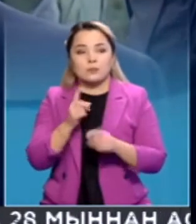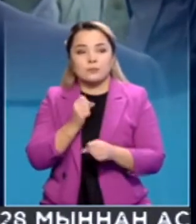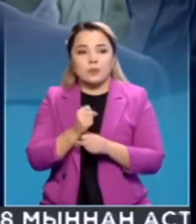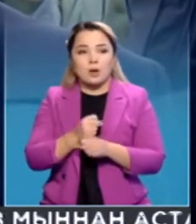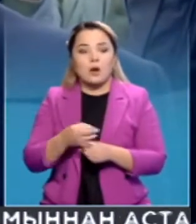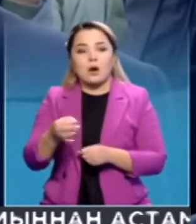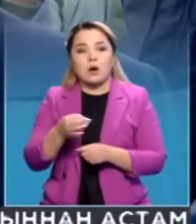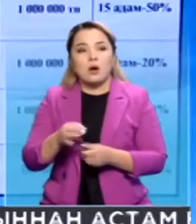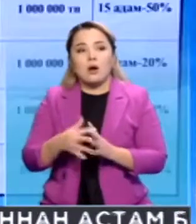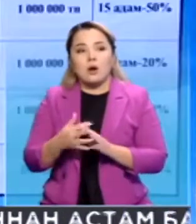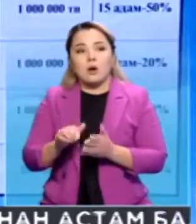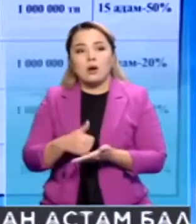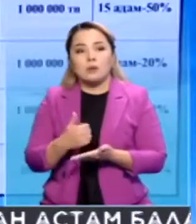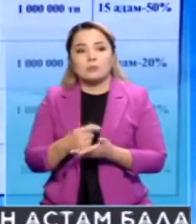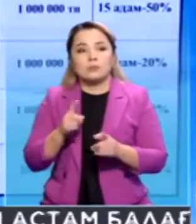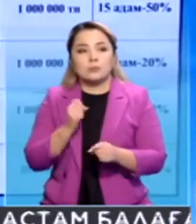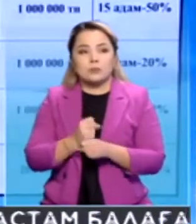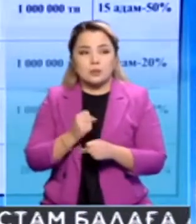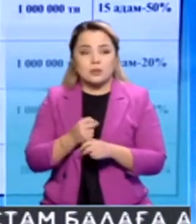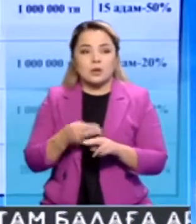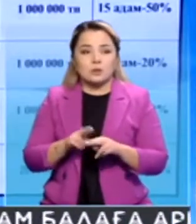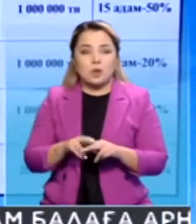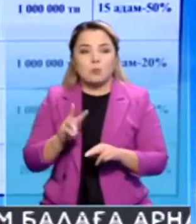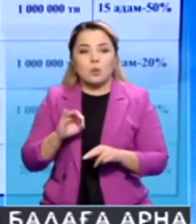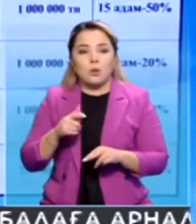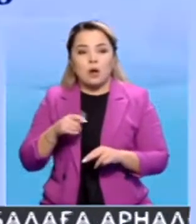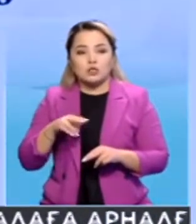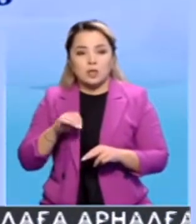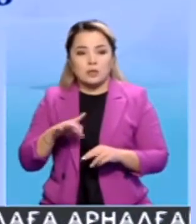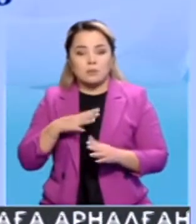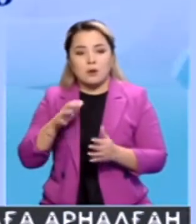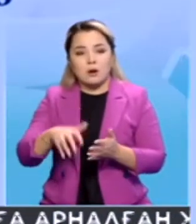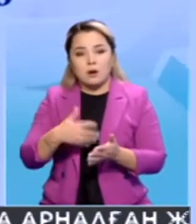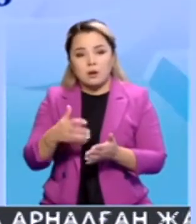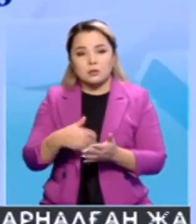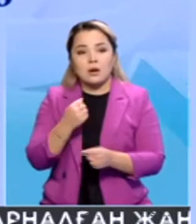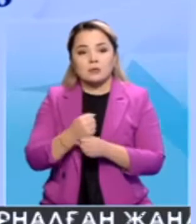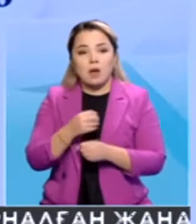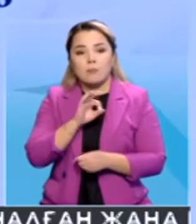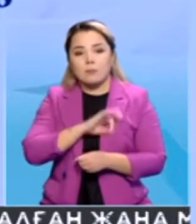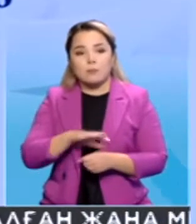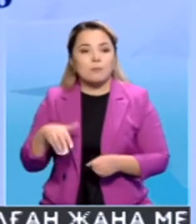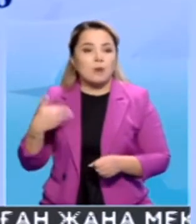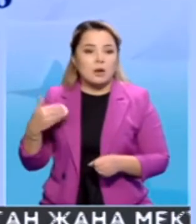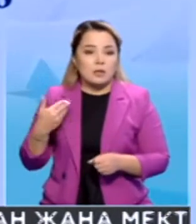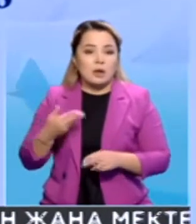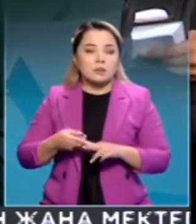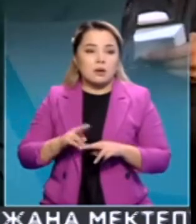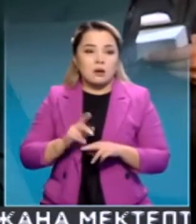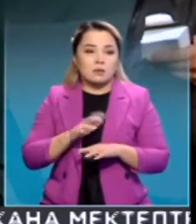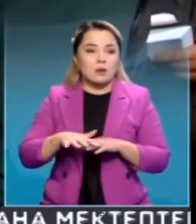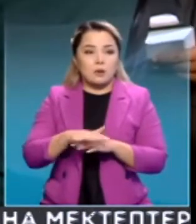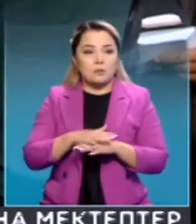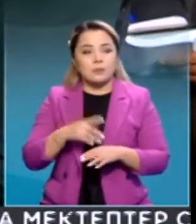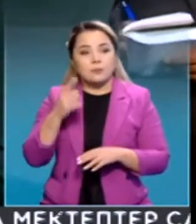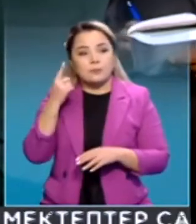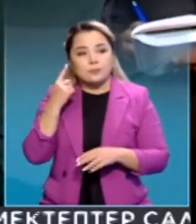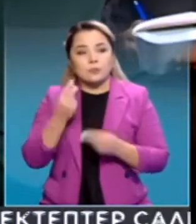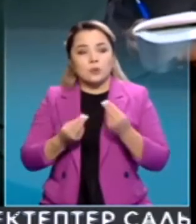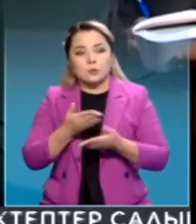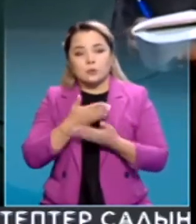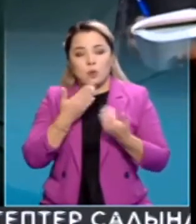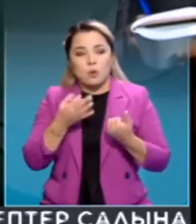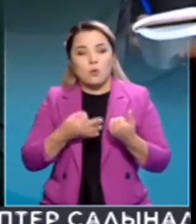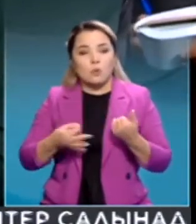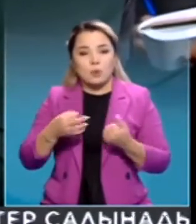Audanın akımı, aulın akımı. Мұғалжар тауын қопарып, пайда тауып жатқан компаниялар жергілікті халықты ойлап отырған жоқ. Бұны